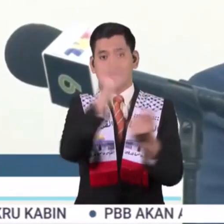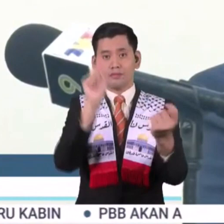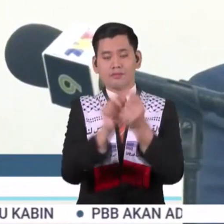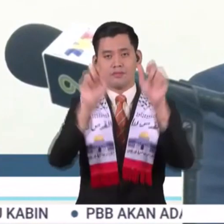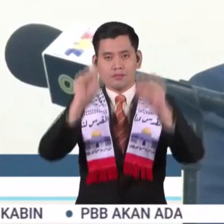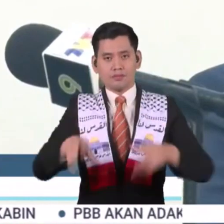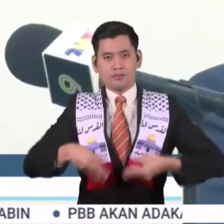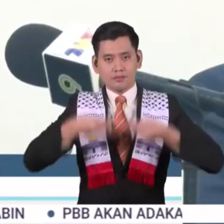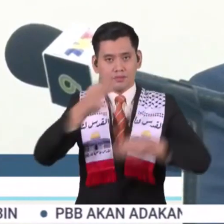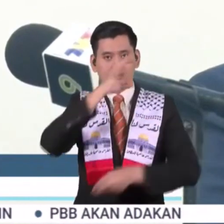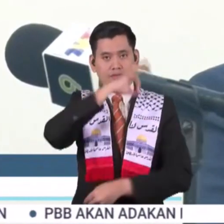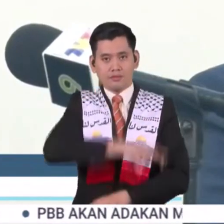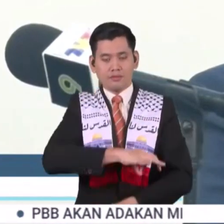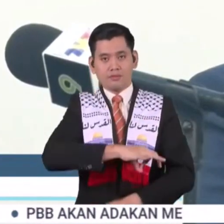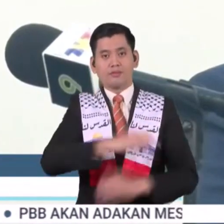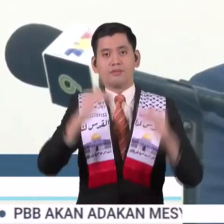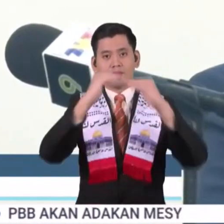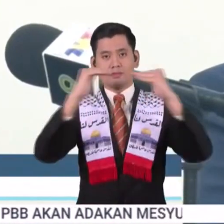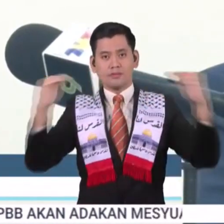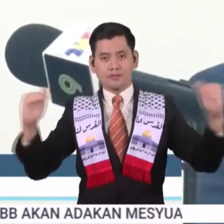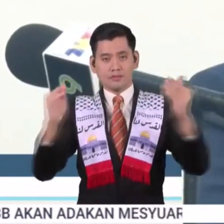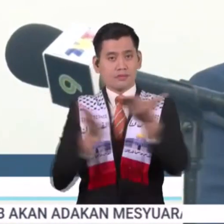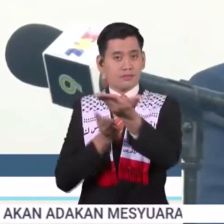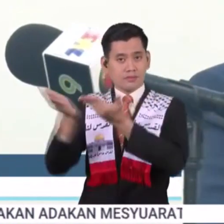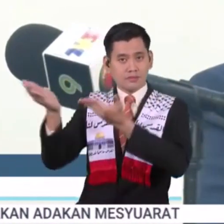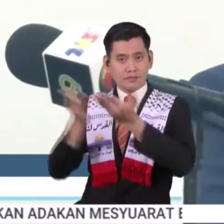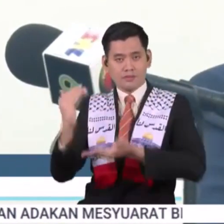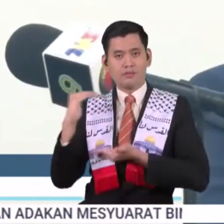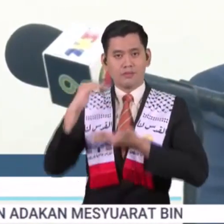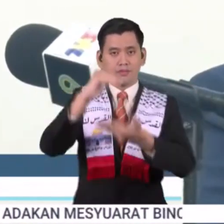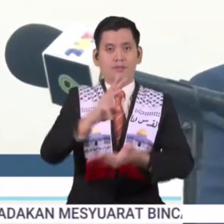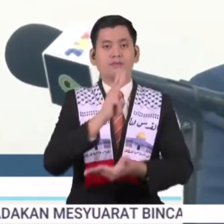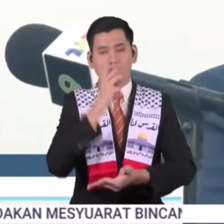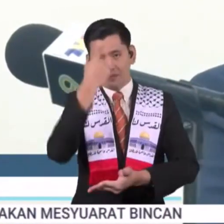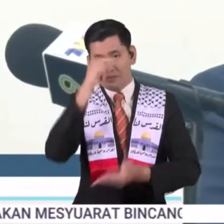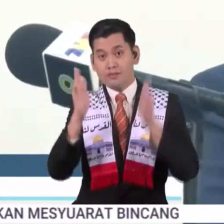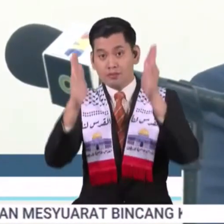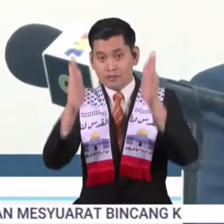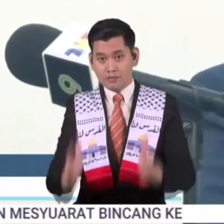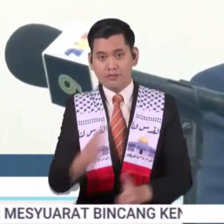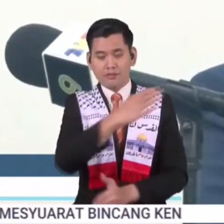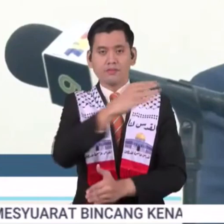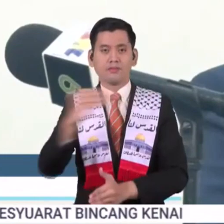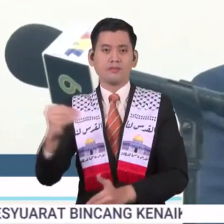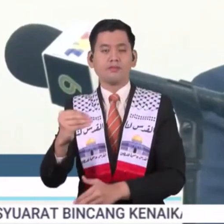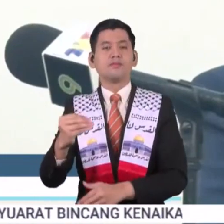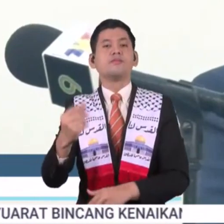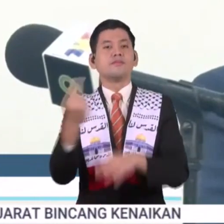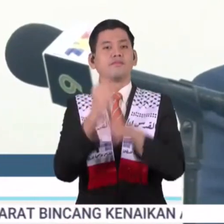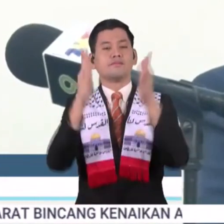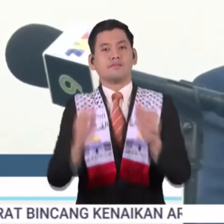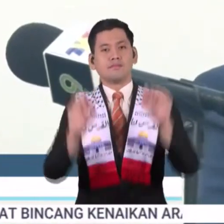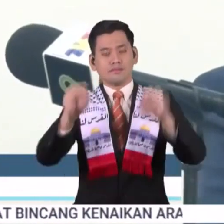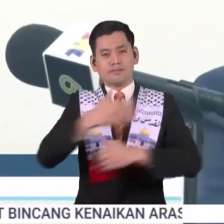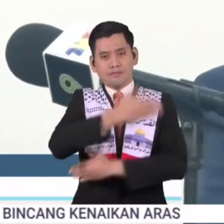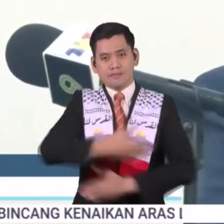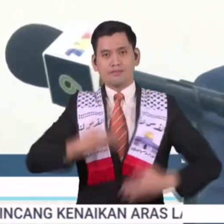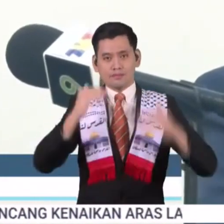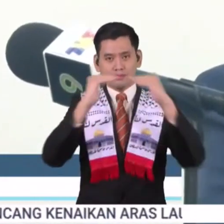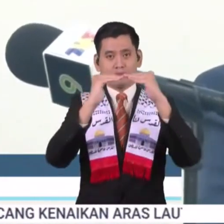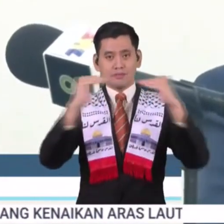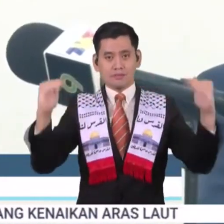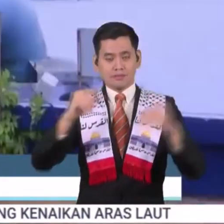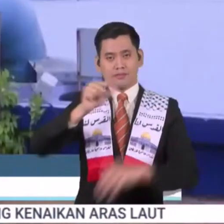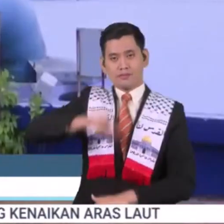serta memberi manfaat melalui tahap perkhidmatan bekalan yang lebih baik kepada pengguna beliau memberi jaminan pengguna dapat menikmati tahap serta